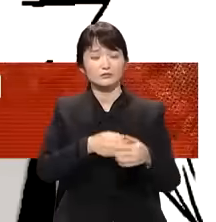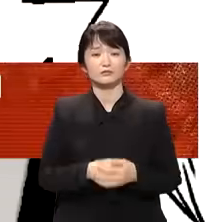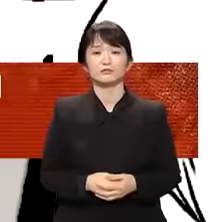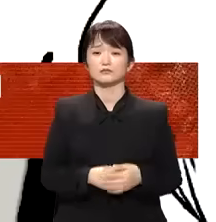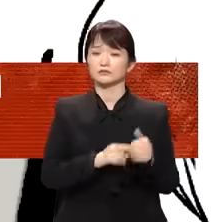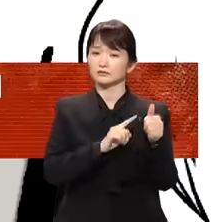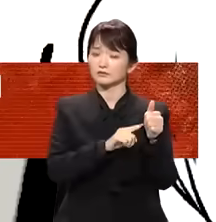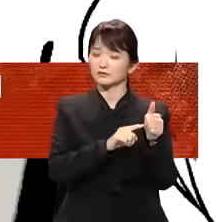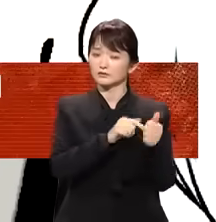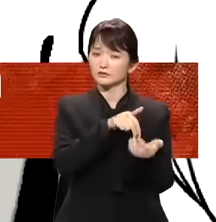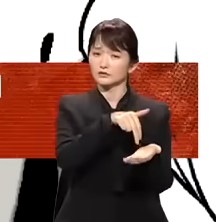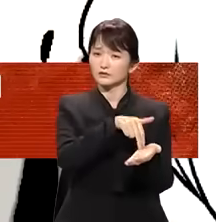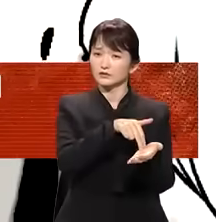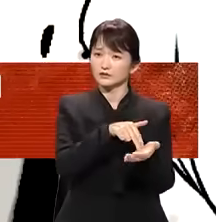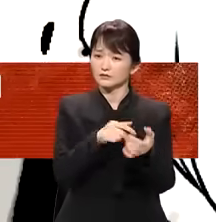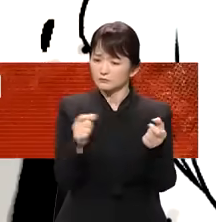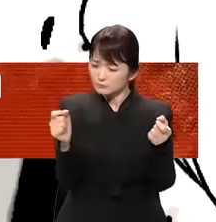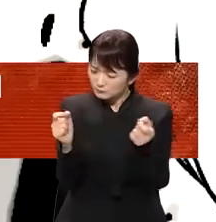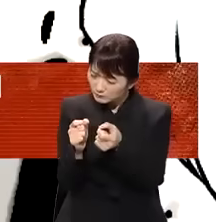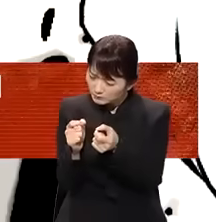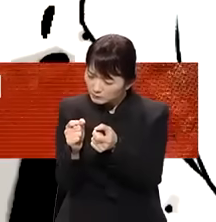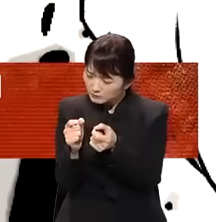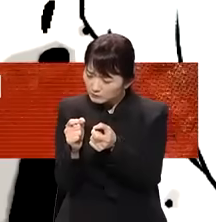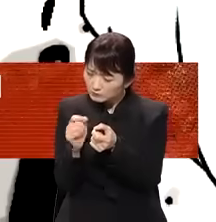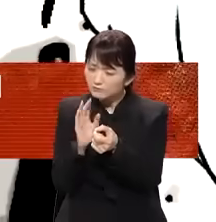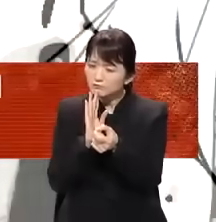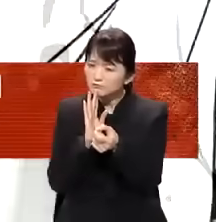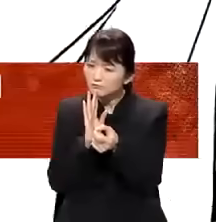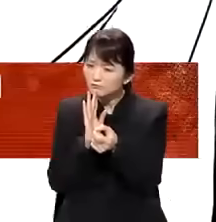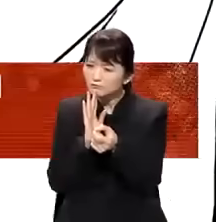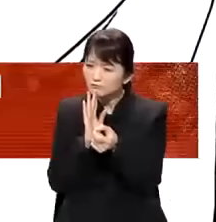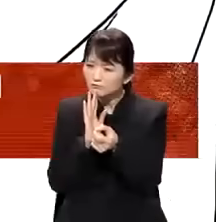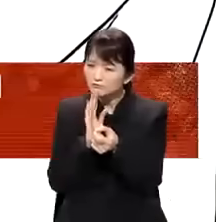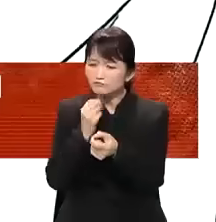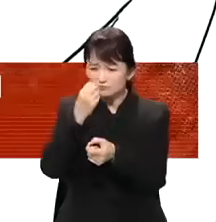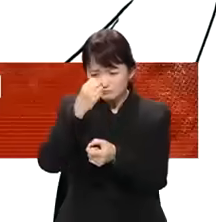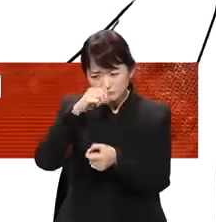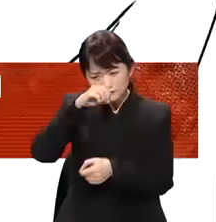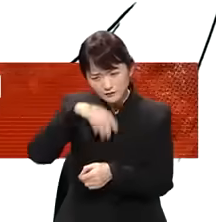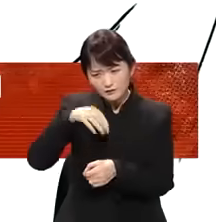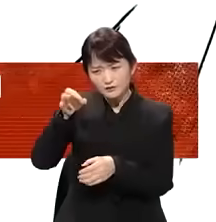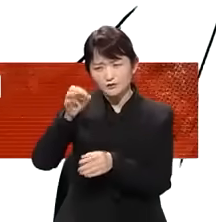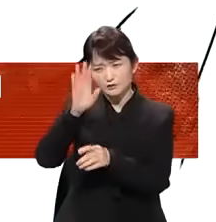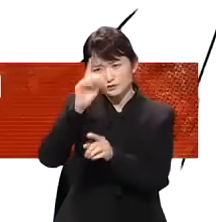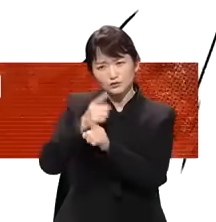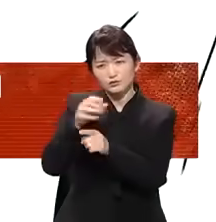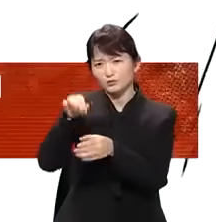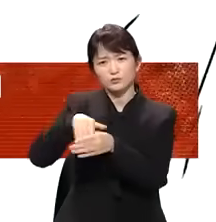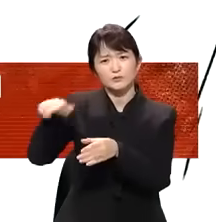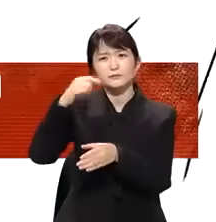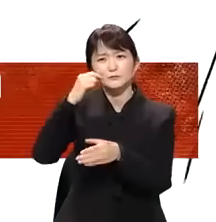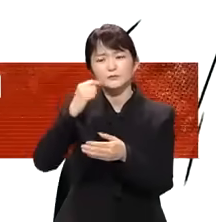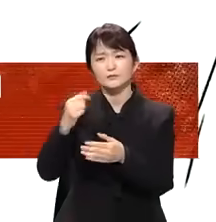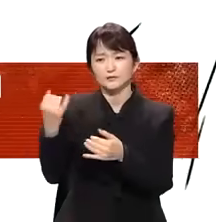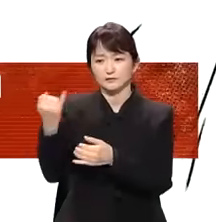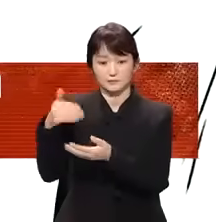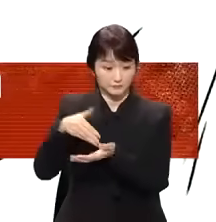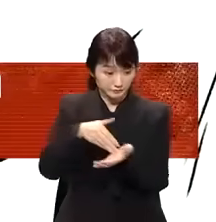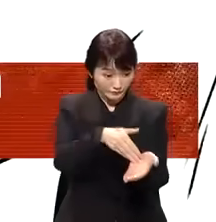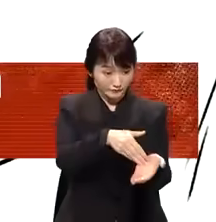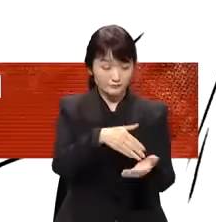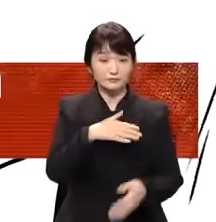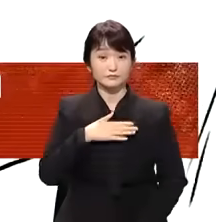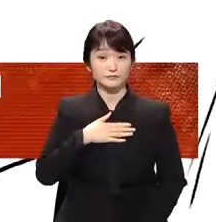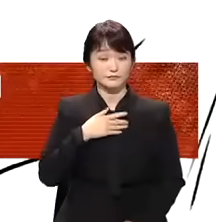그런데 남성 입장에서는 친한 사이는 맞지만 그렇다고 해서 무턱대고 치료비를 다 대줄 순 없잖아요 그랬더니이 여성이 제안을 했습니다